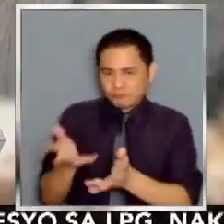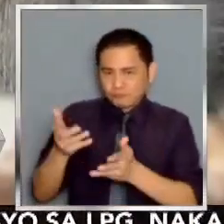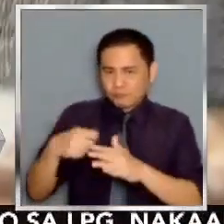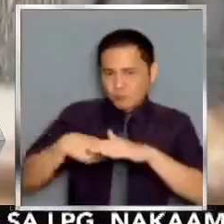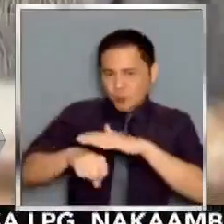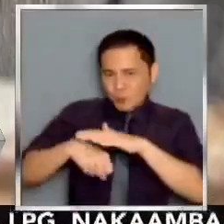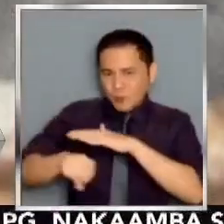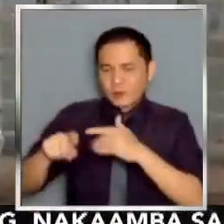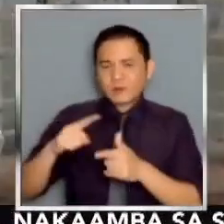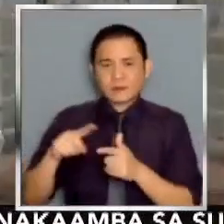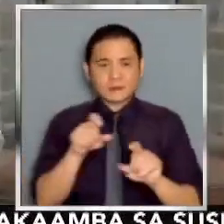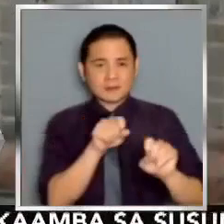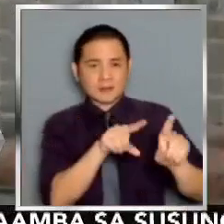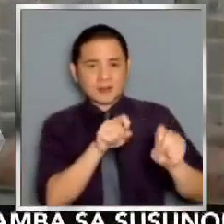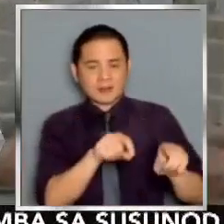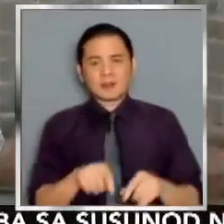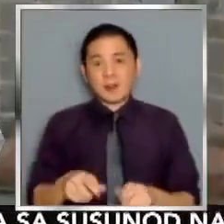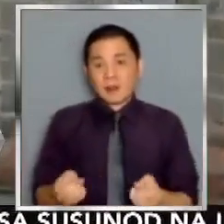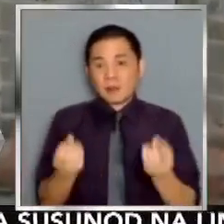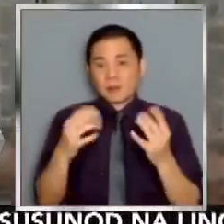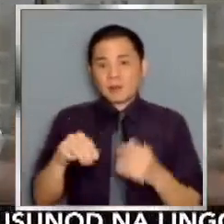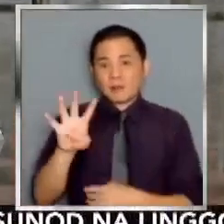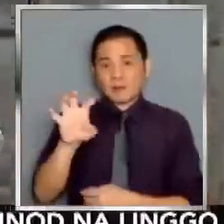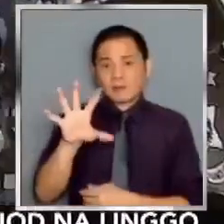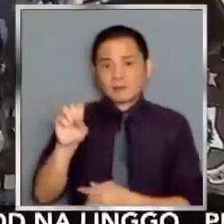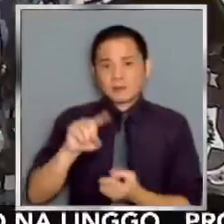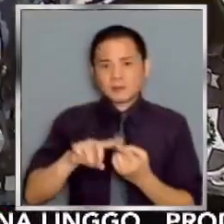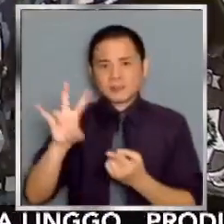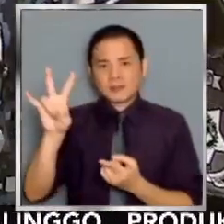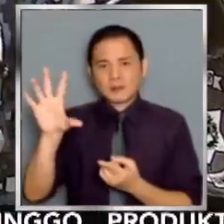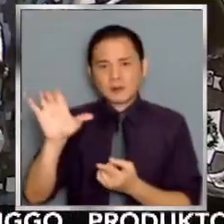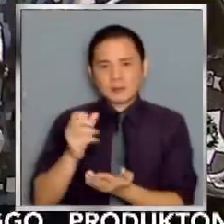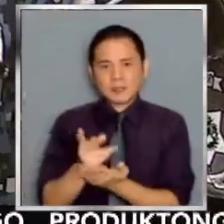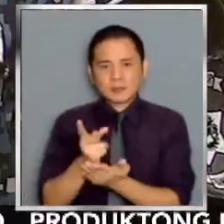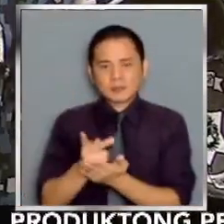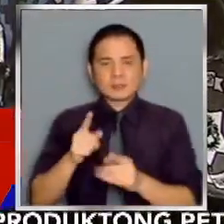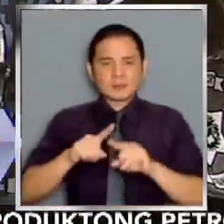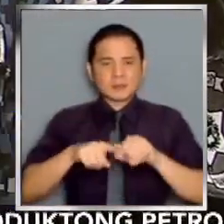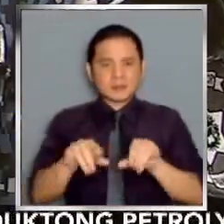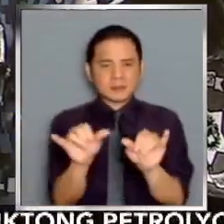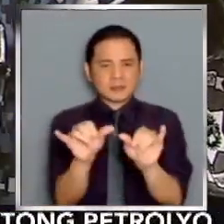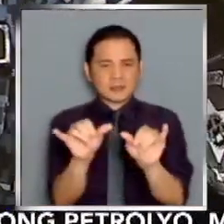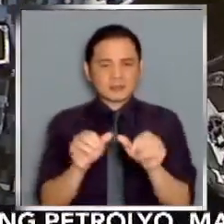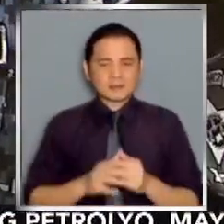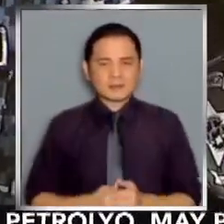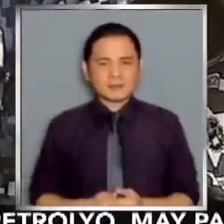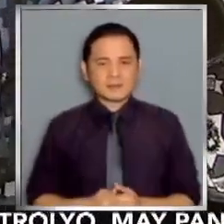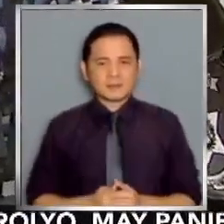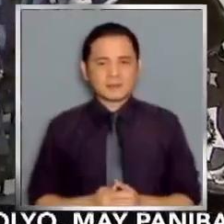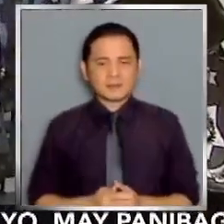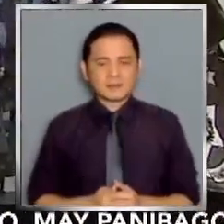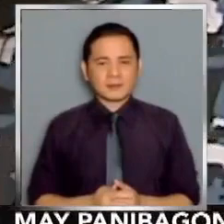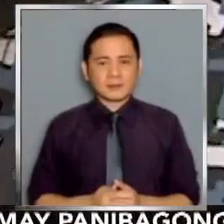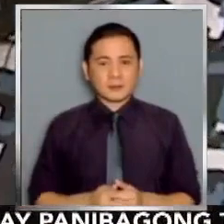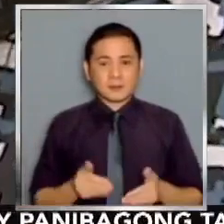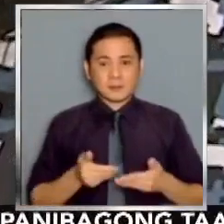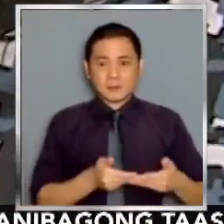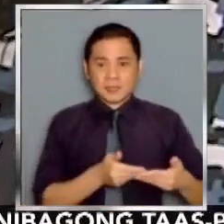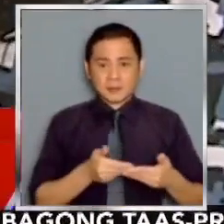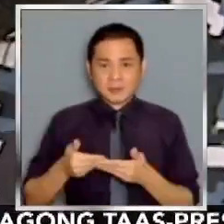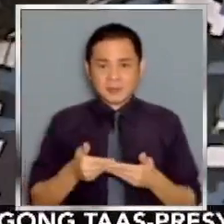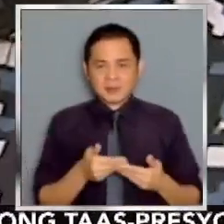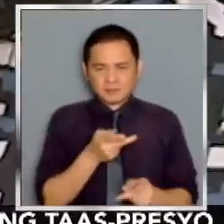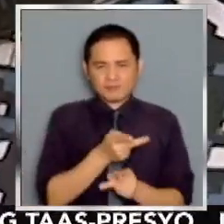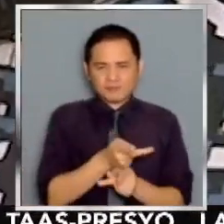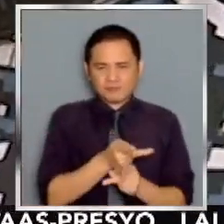hanggang 700 pesos depende sa laki. Sa ngayon, sir, yung ano nila ay nasa 20 sila, salit-salitan lang yan sila. Sa allowance